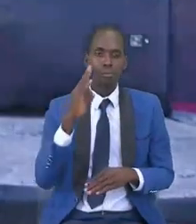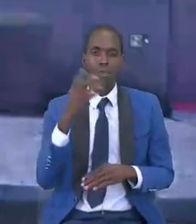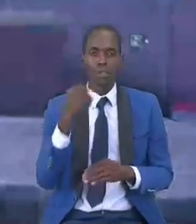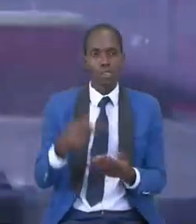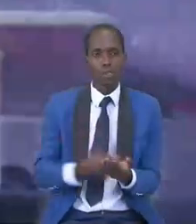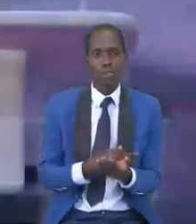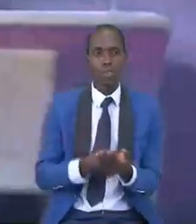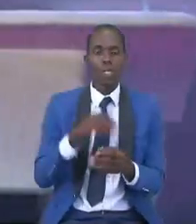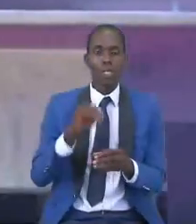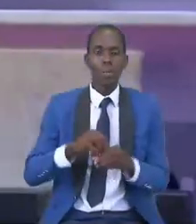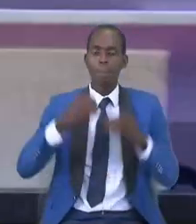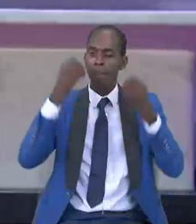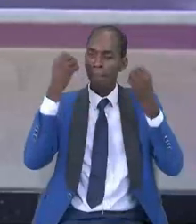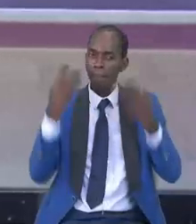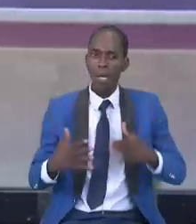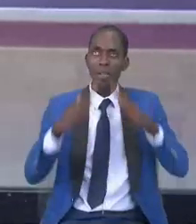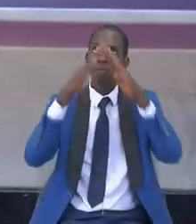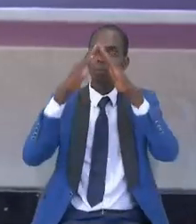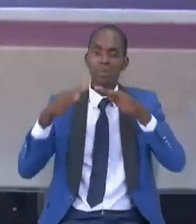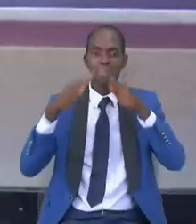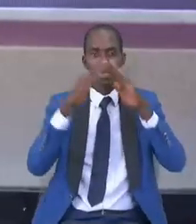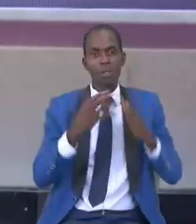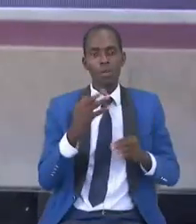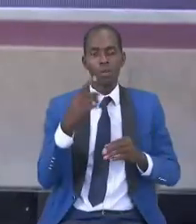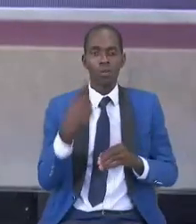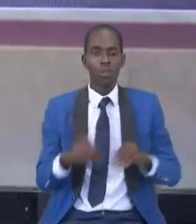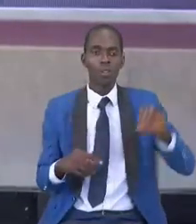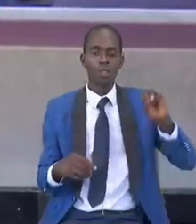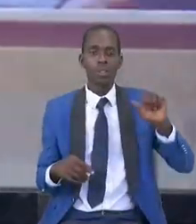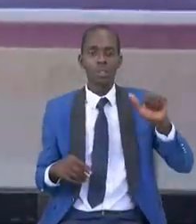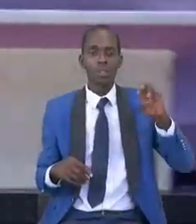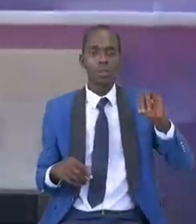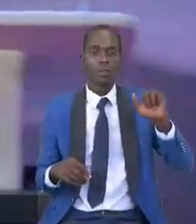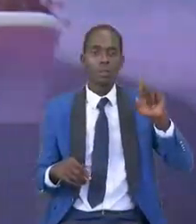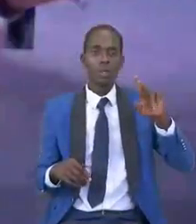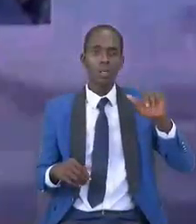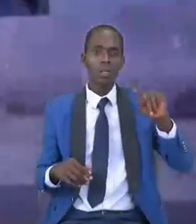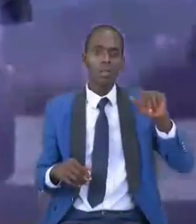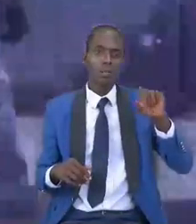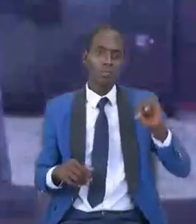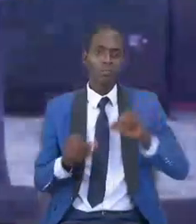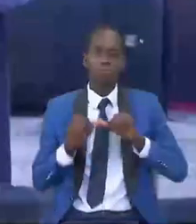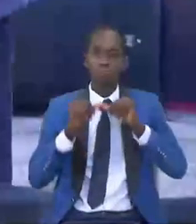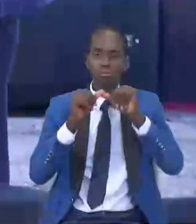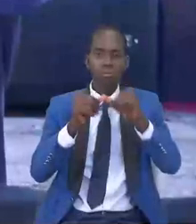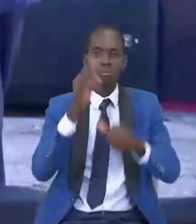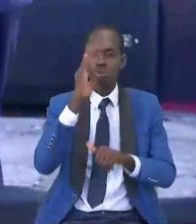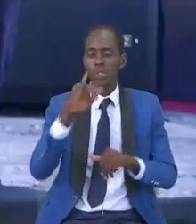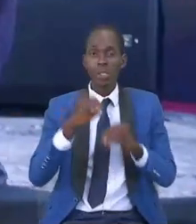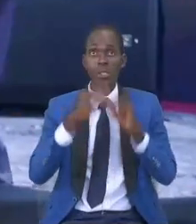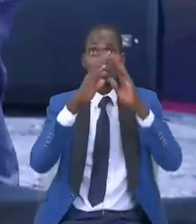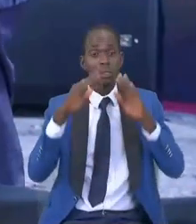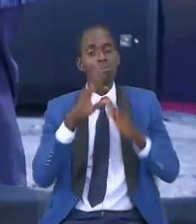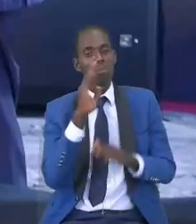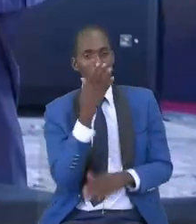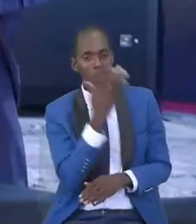à Jérusalem en annonçant la bonne nouvelle dans plusieurs villages des Samaritains. Ils ont continué à prêcher dans la